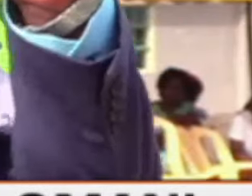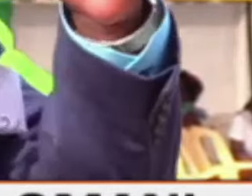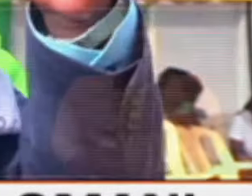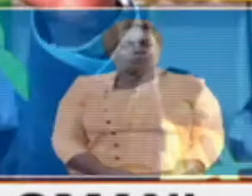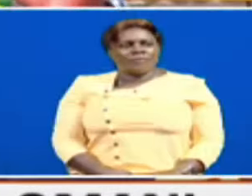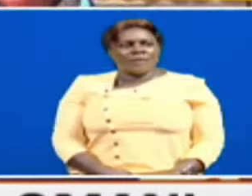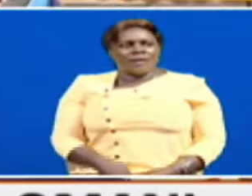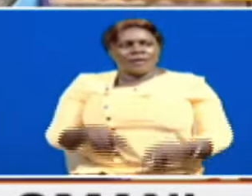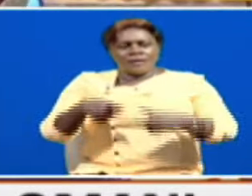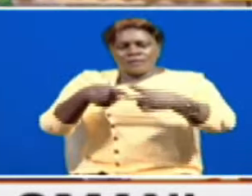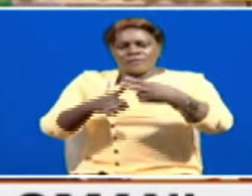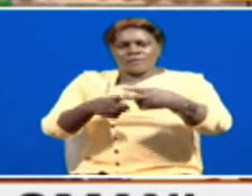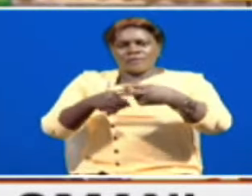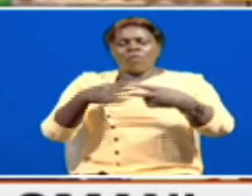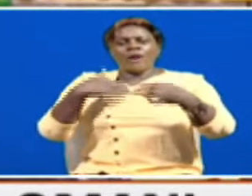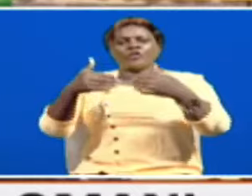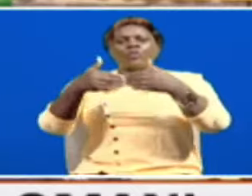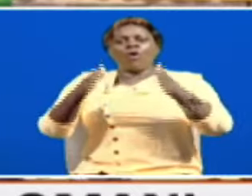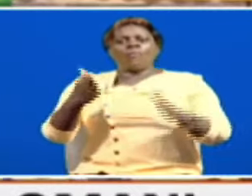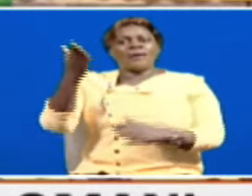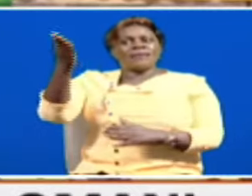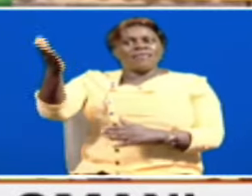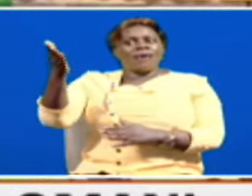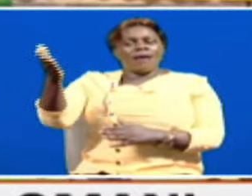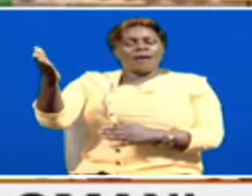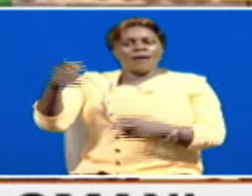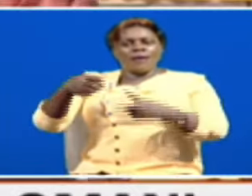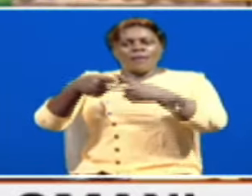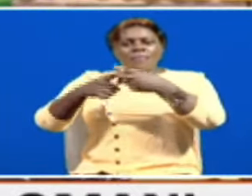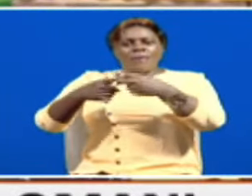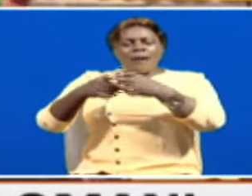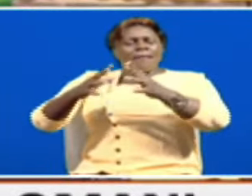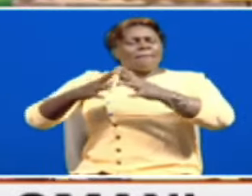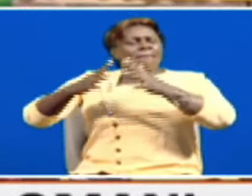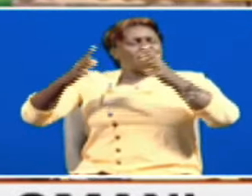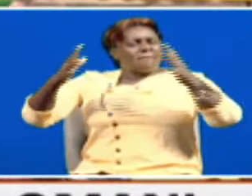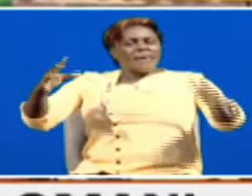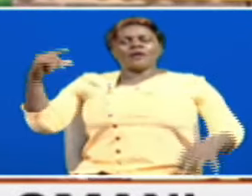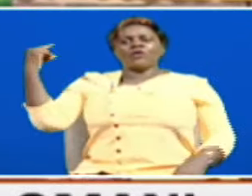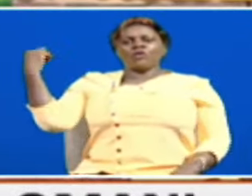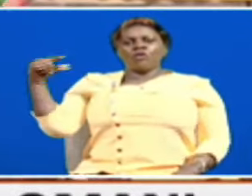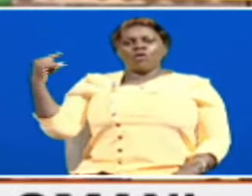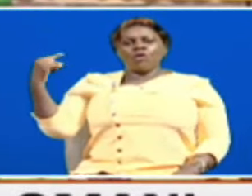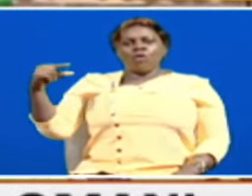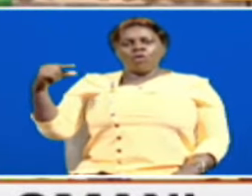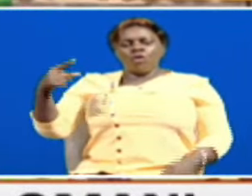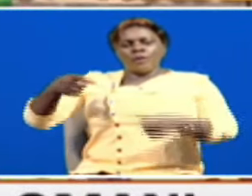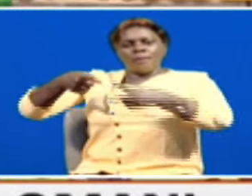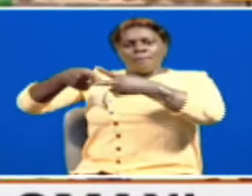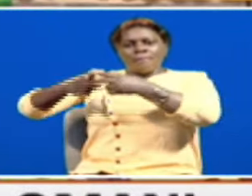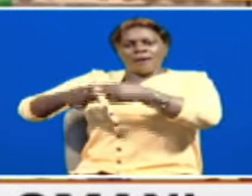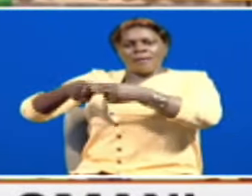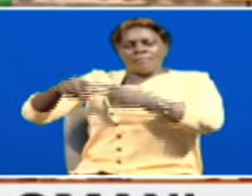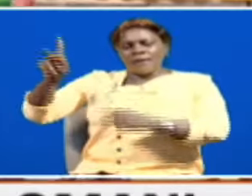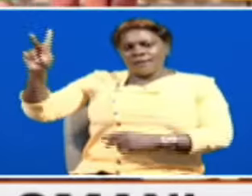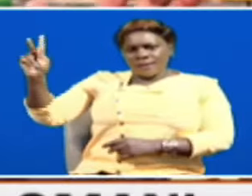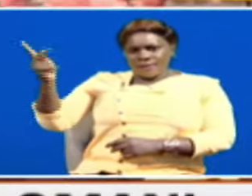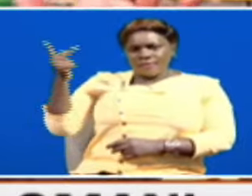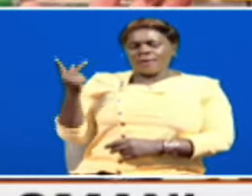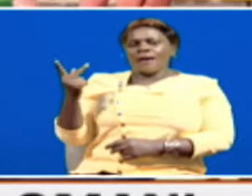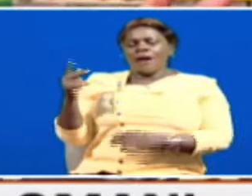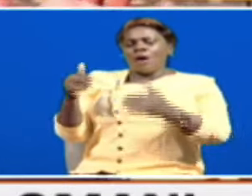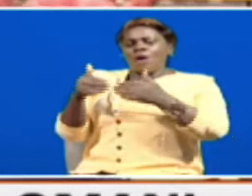Kuna kiwanda tunataka kufungua pale Rostaman, ni the biggest gold processing plant Kenya.